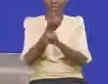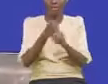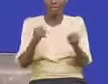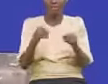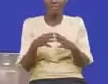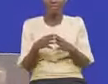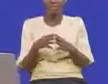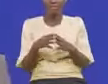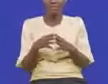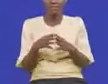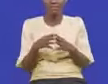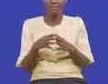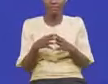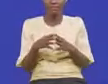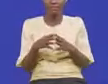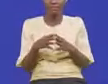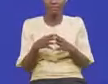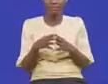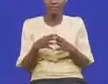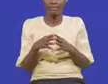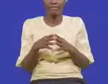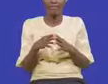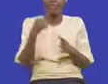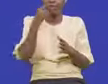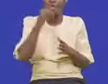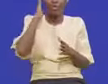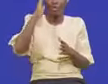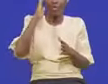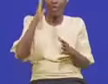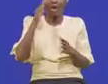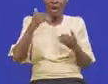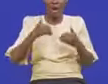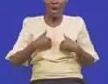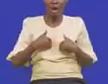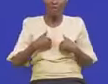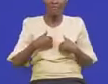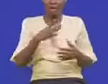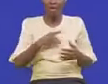Ame si le jijimbe wako ame okata bena.